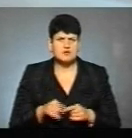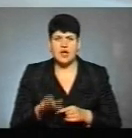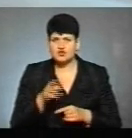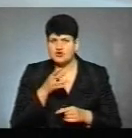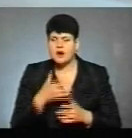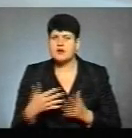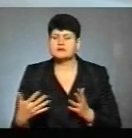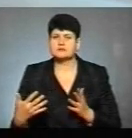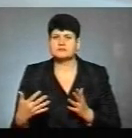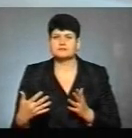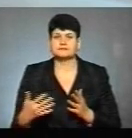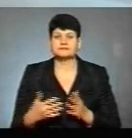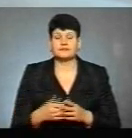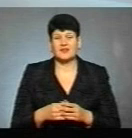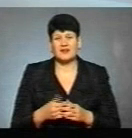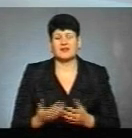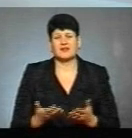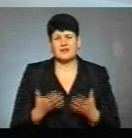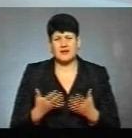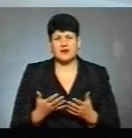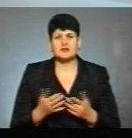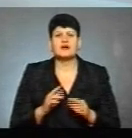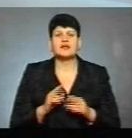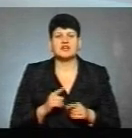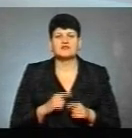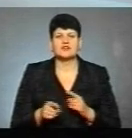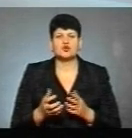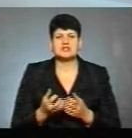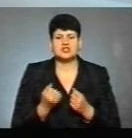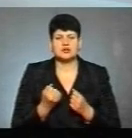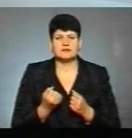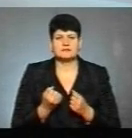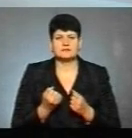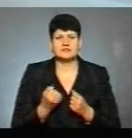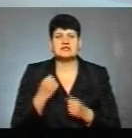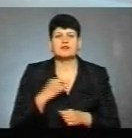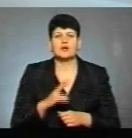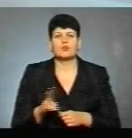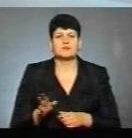ну, ясно, що... Як швидко вони знайшли і завдяки чому?